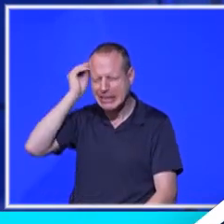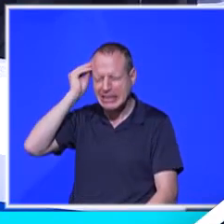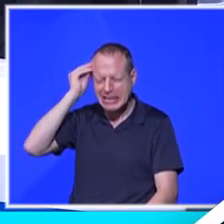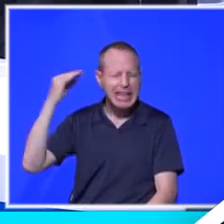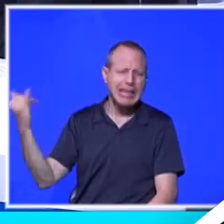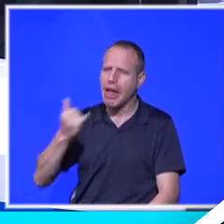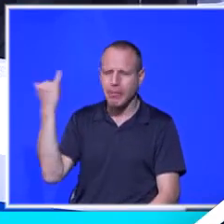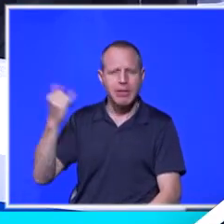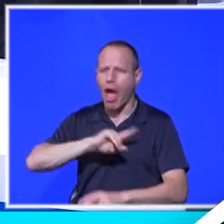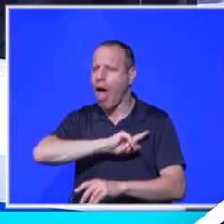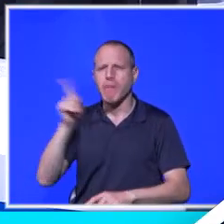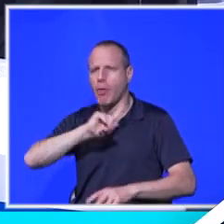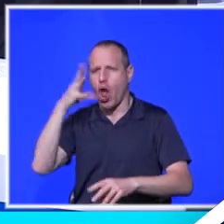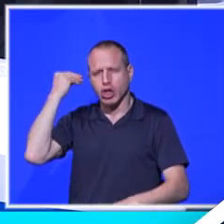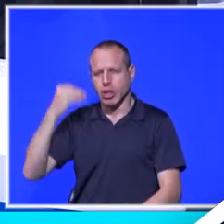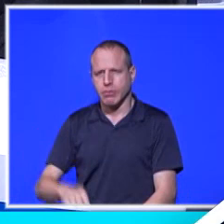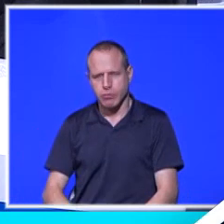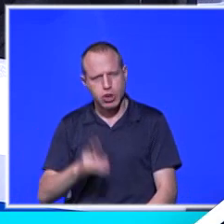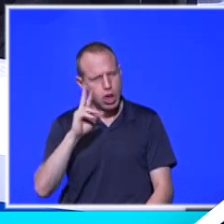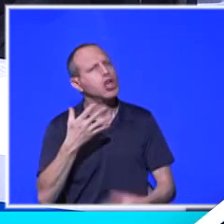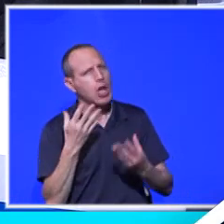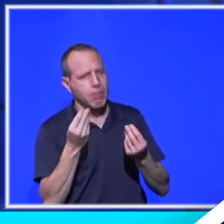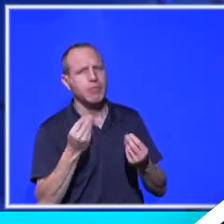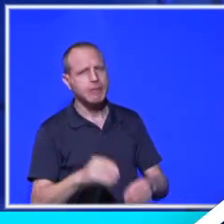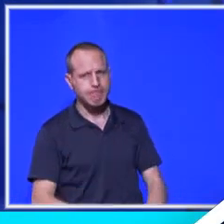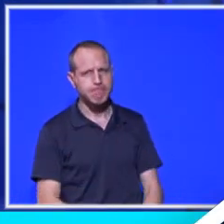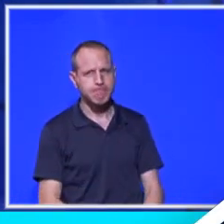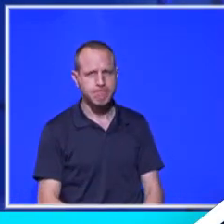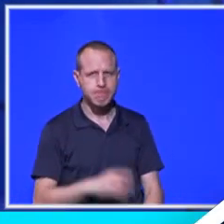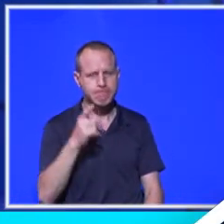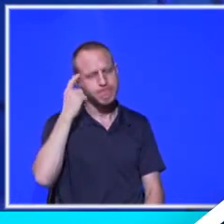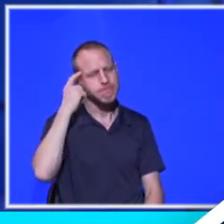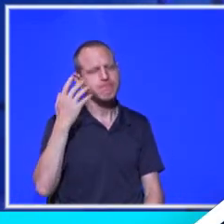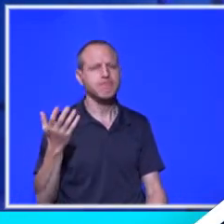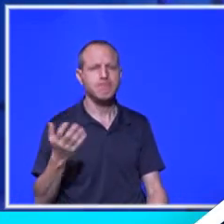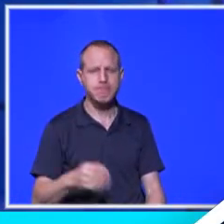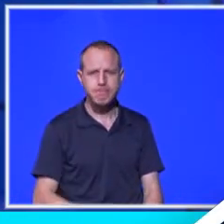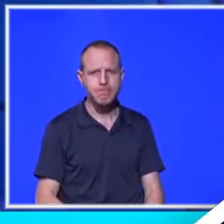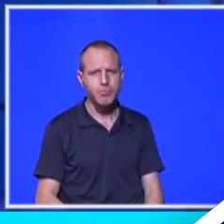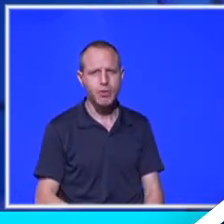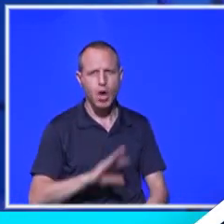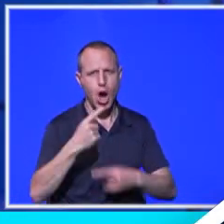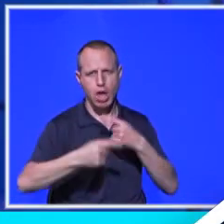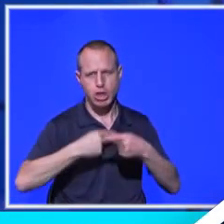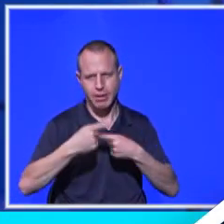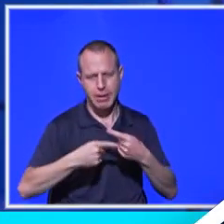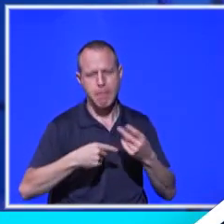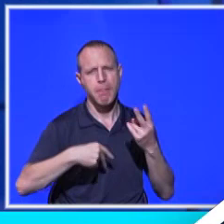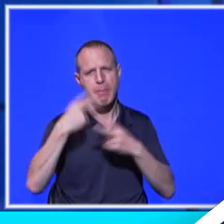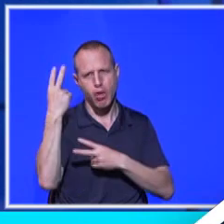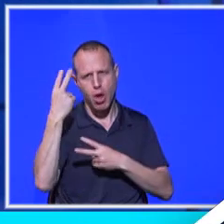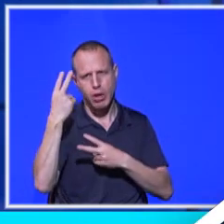עד, ואף פעם לא ישכח. יש הרבה, את יודעת, כל השנים האלה בבית